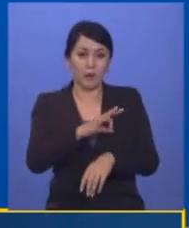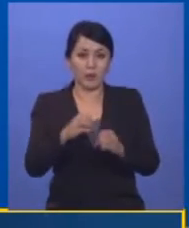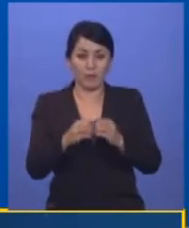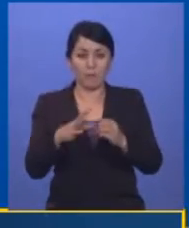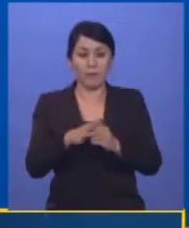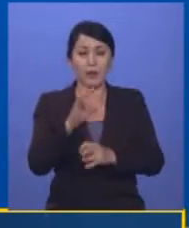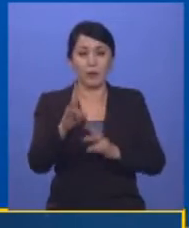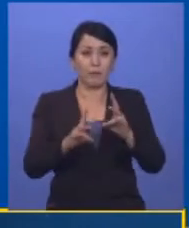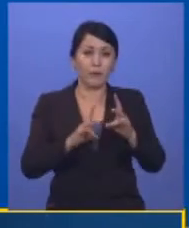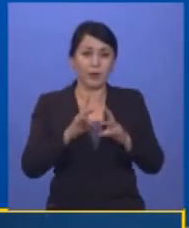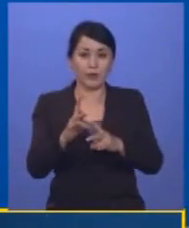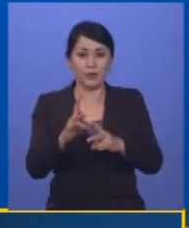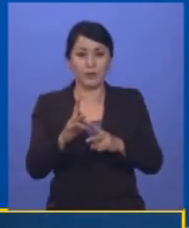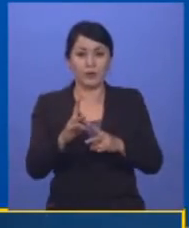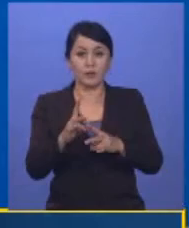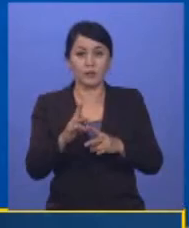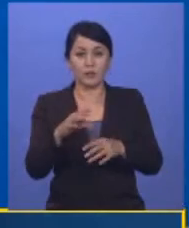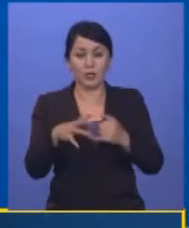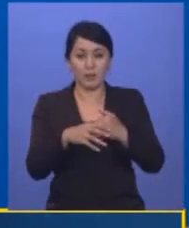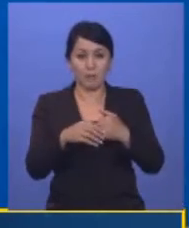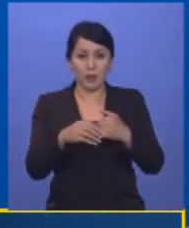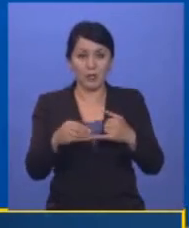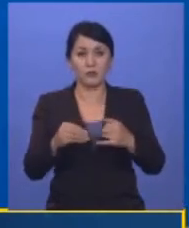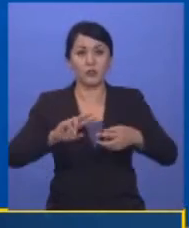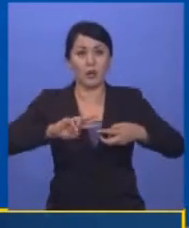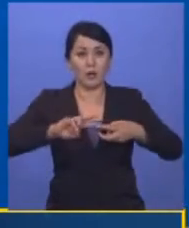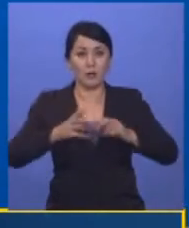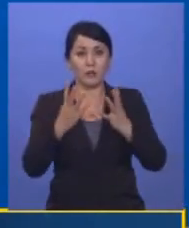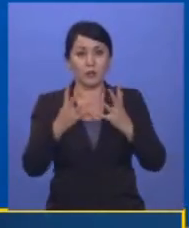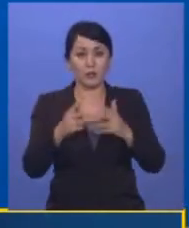15 өтініш келіп түсті. Көбі жер телімдеріне қатысты. Қазір бұл мәселелер шешімін тапты.